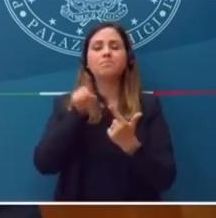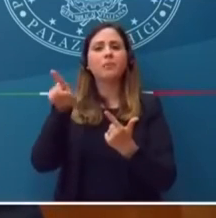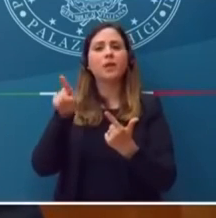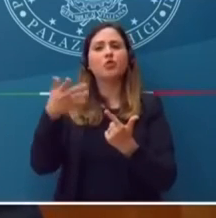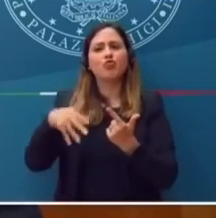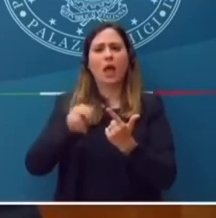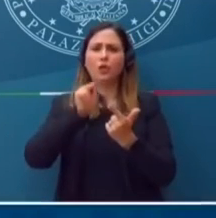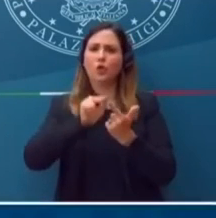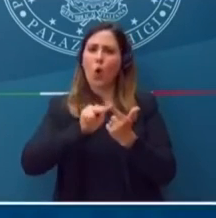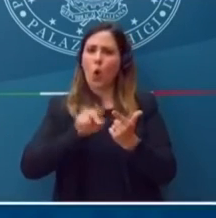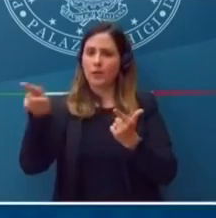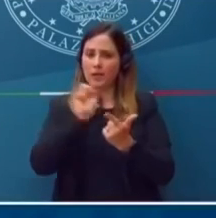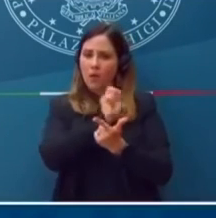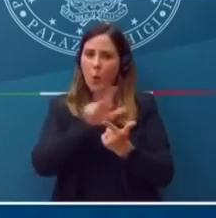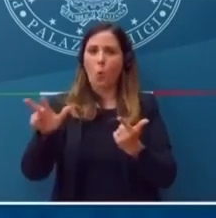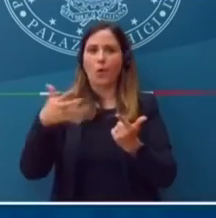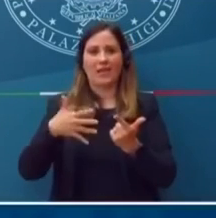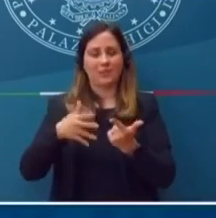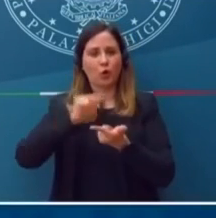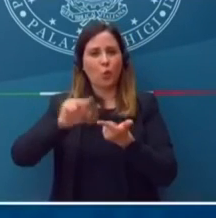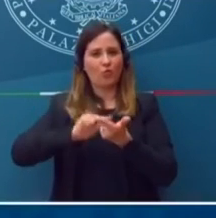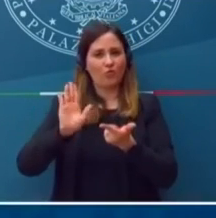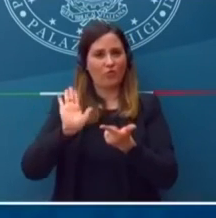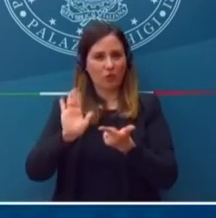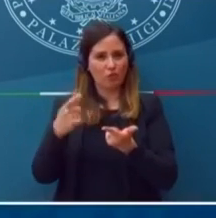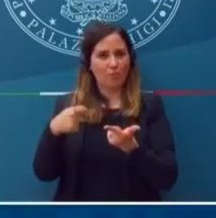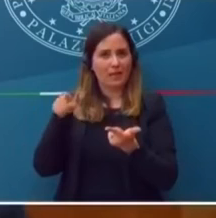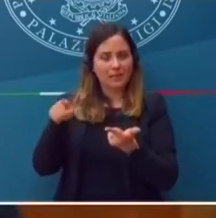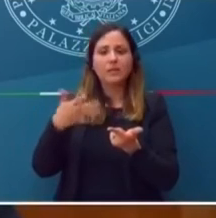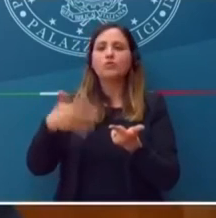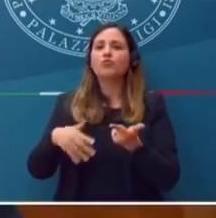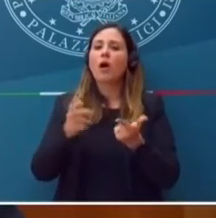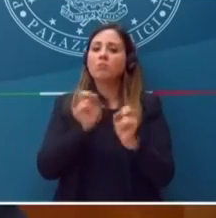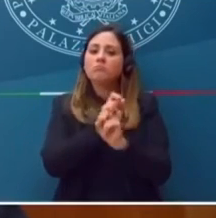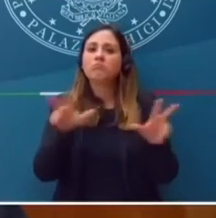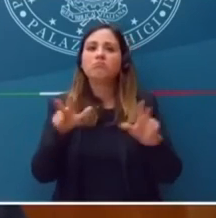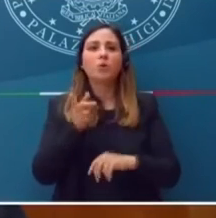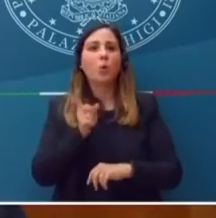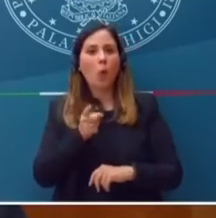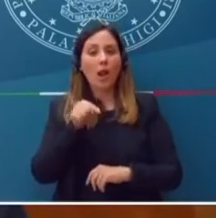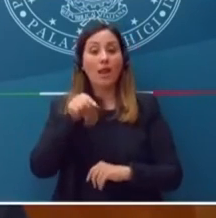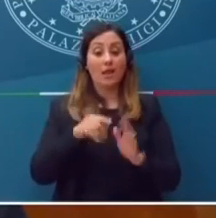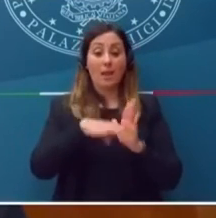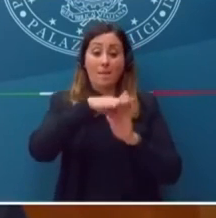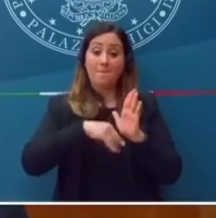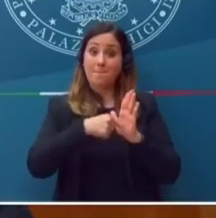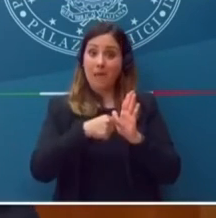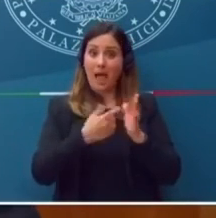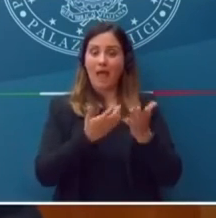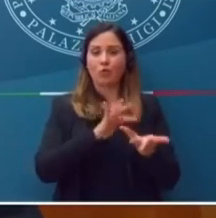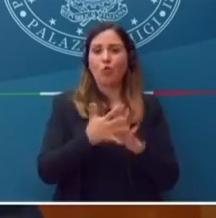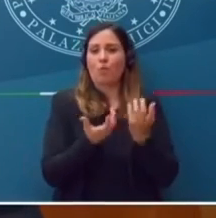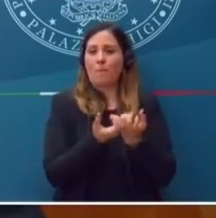uffici ha fatto sapere che per l'attuazione del piano ci saranno una struttura